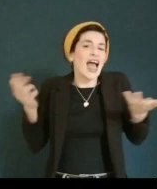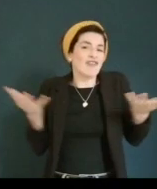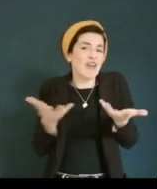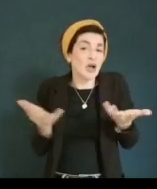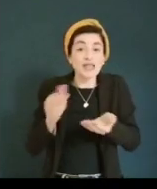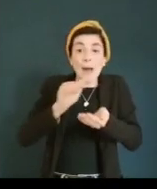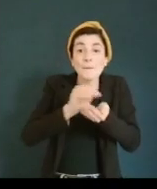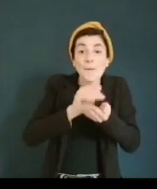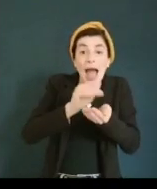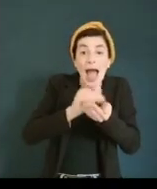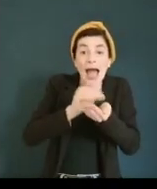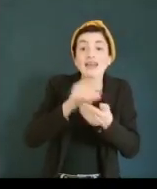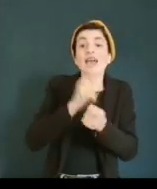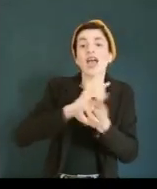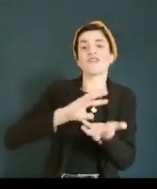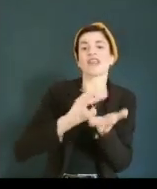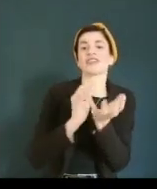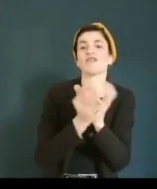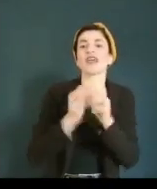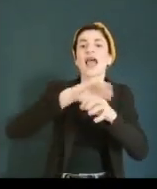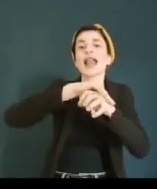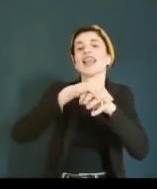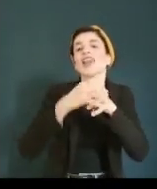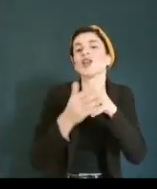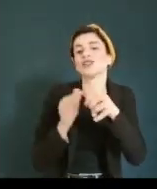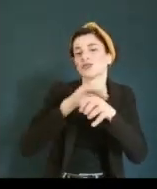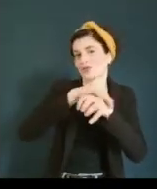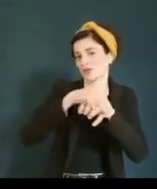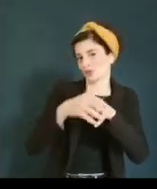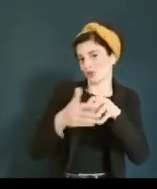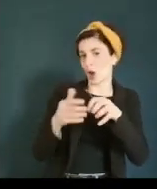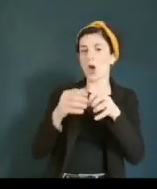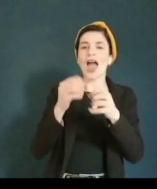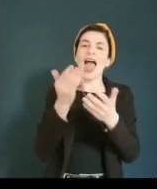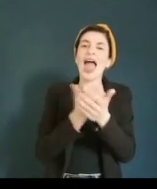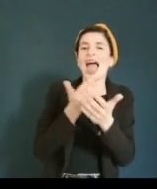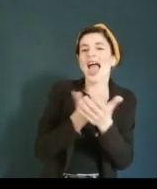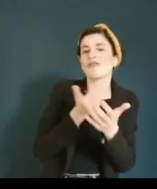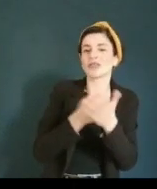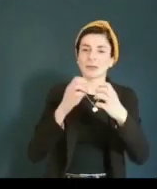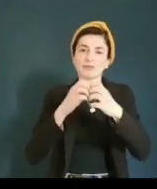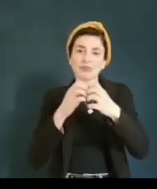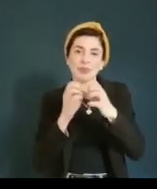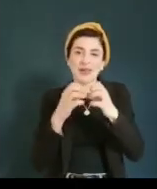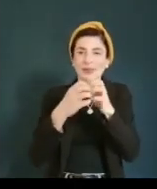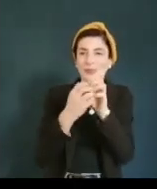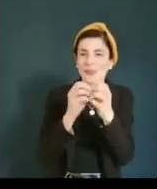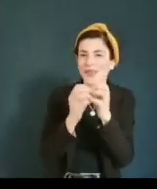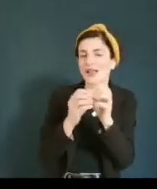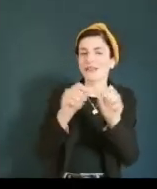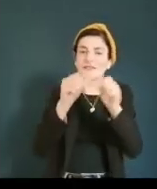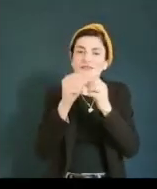devo fare altro che fare diventare i miei panetti belli lisci esternamente, quindi cercare di togliere qualunque forma